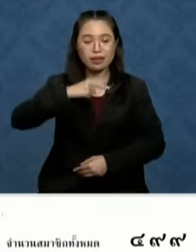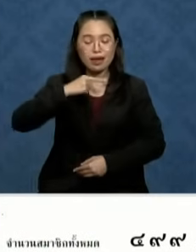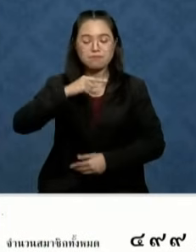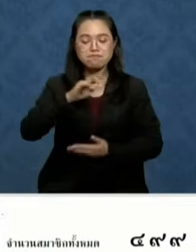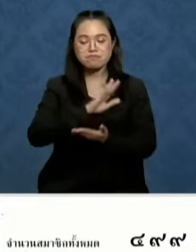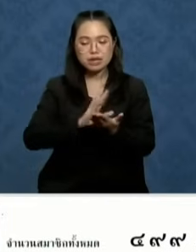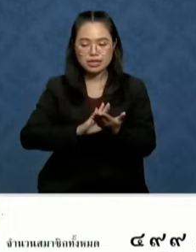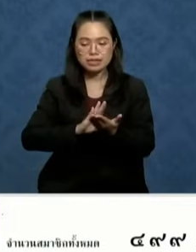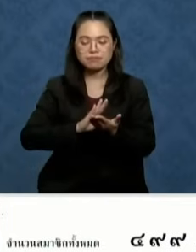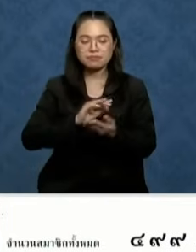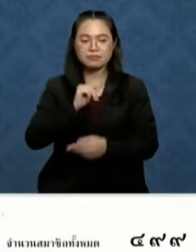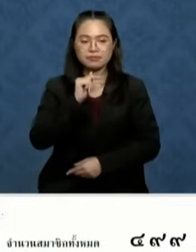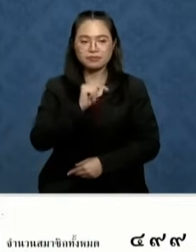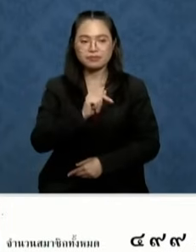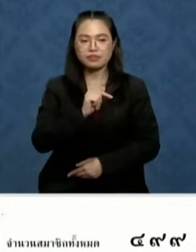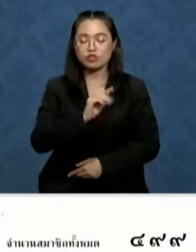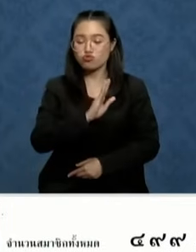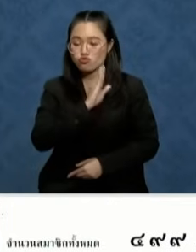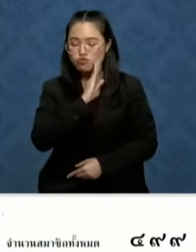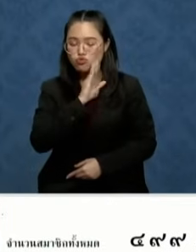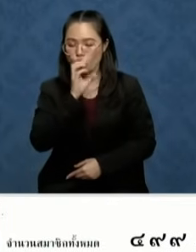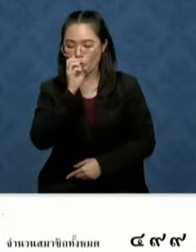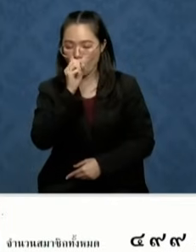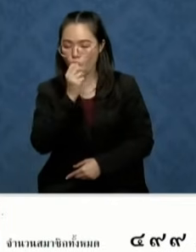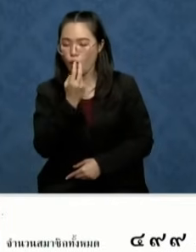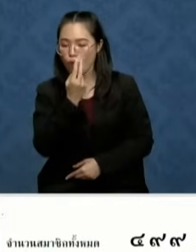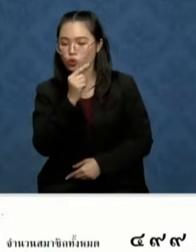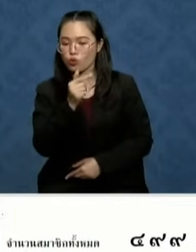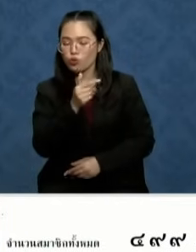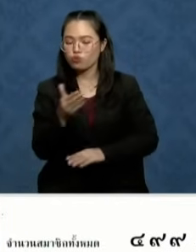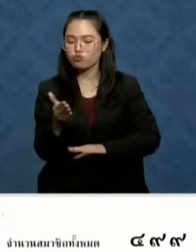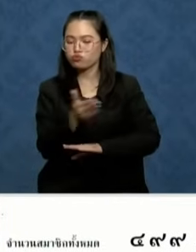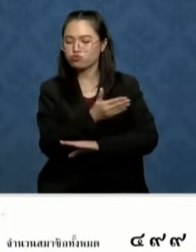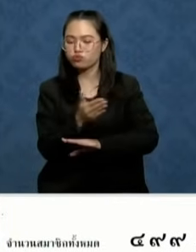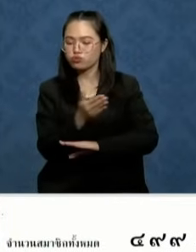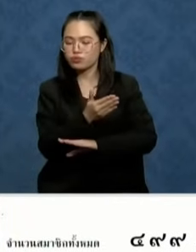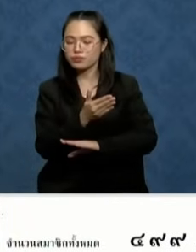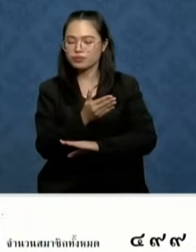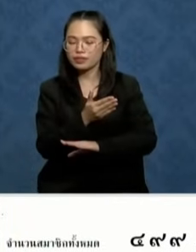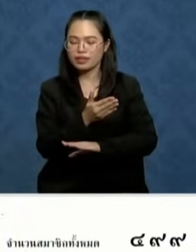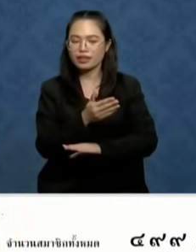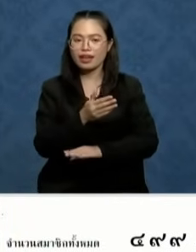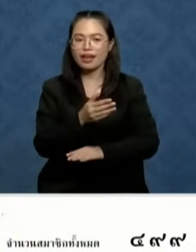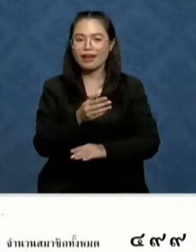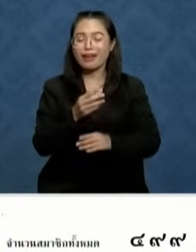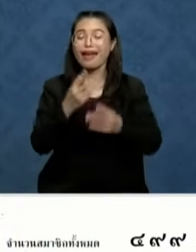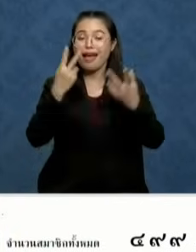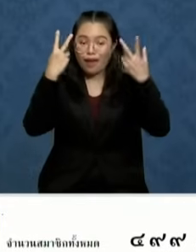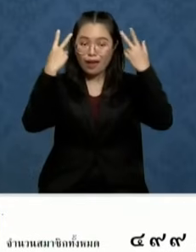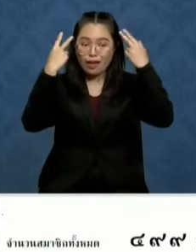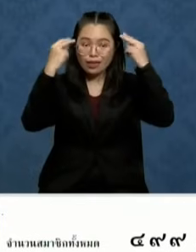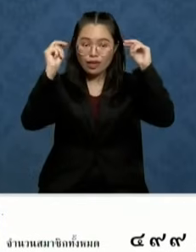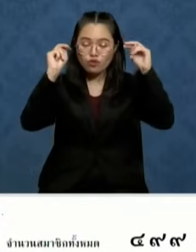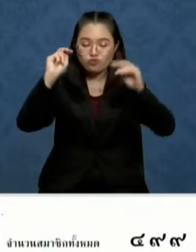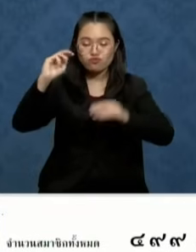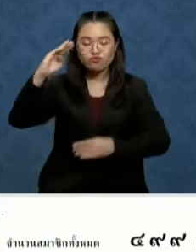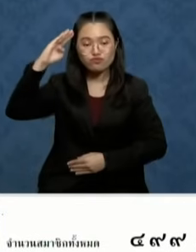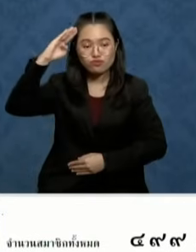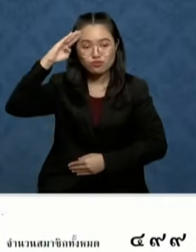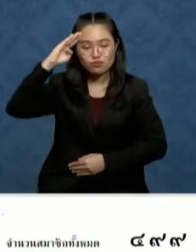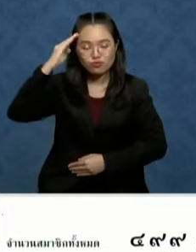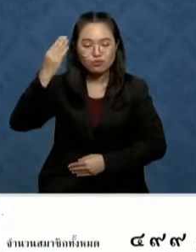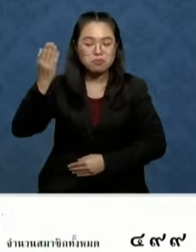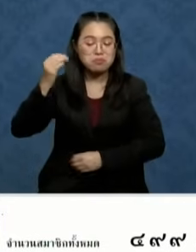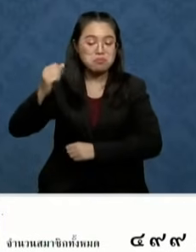ทศไทยและถ้าเราไปดูในช่วงเวลาที่ผ่านมาตั้งแต่สมัยท่านนายกรัฐมนตรีที่ชื่อว่าพลเอกประยุทธ์จันทร์โอช